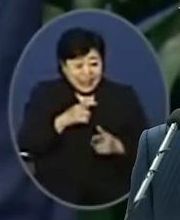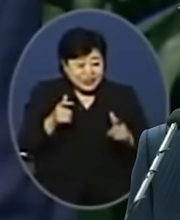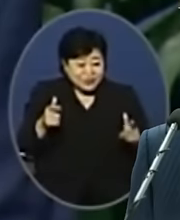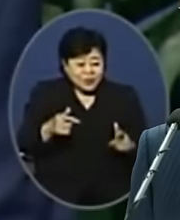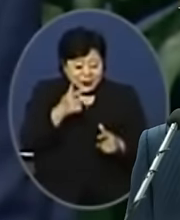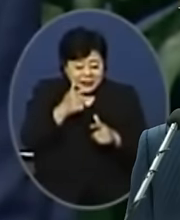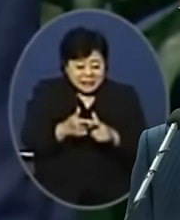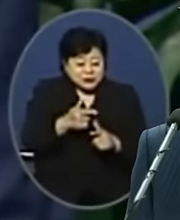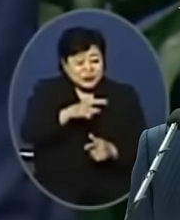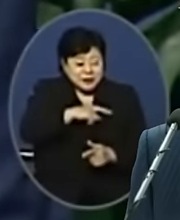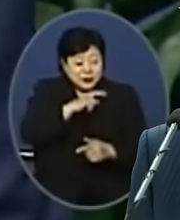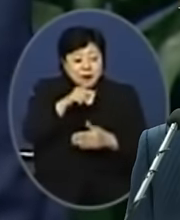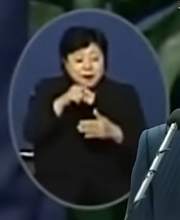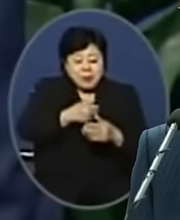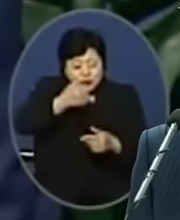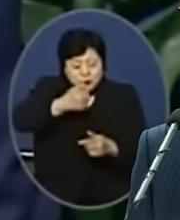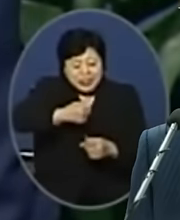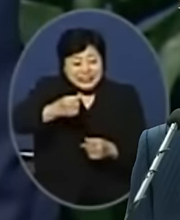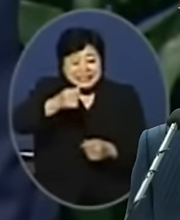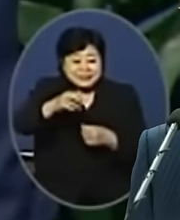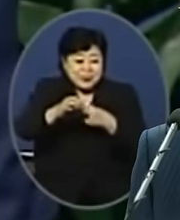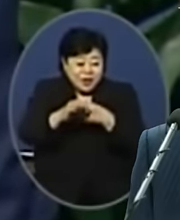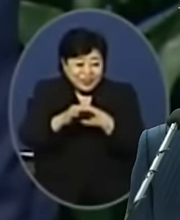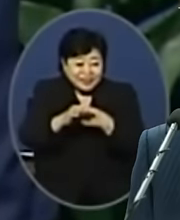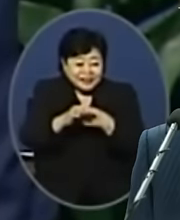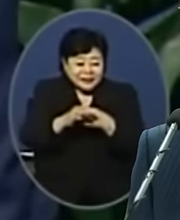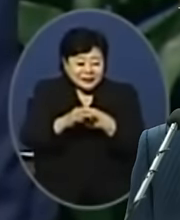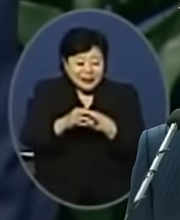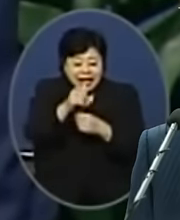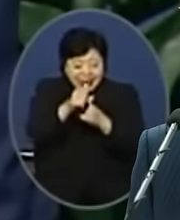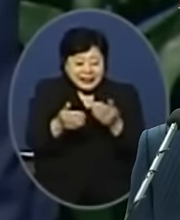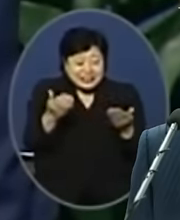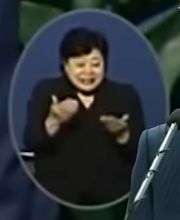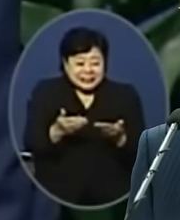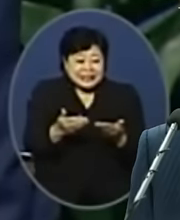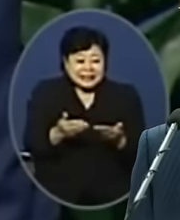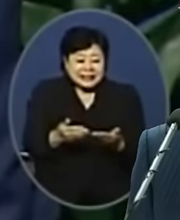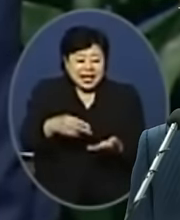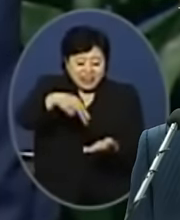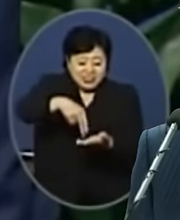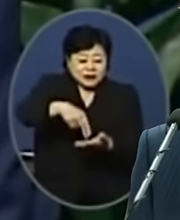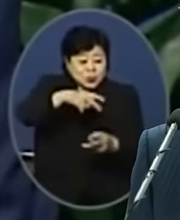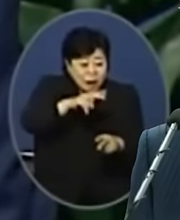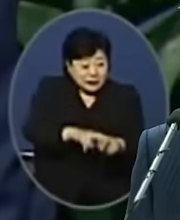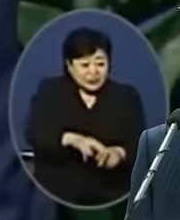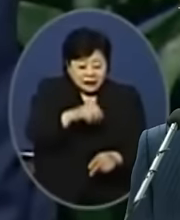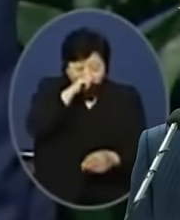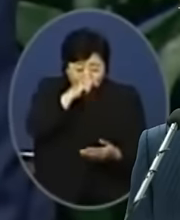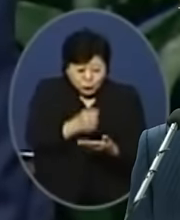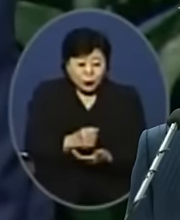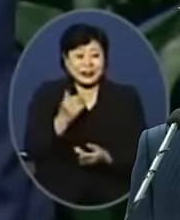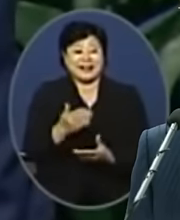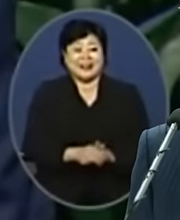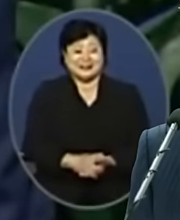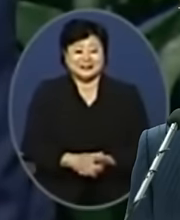예수 그리스도 이름으로 마음속에 꿈을 품고 있으면 여러분이 하는 일에 이래서고 하는 일에 형통하게 되는 것입니다.